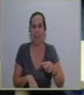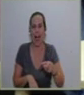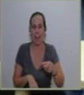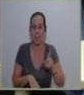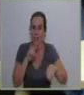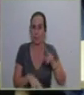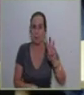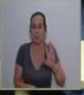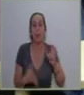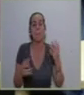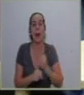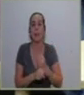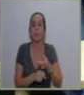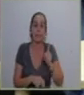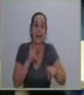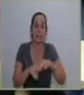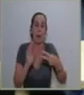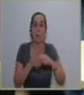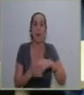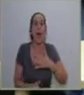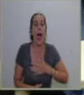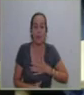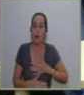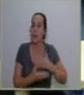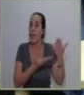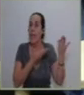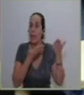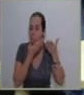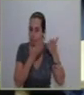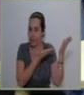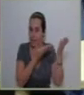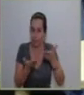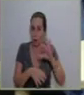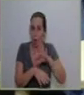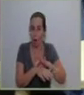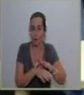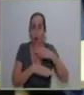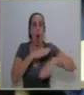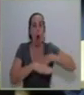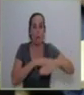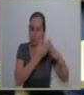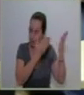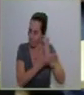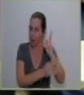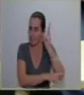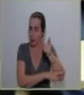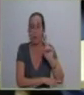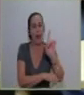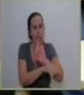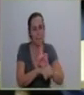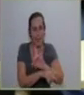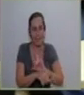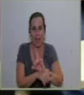בשלומית, טוב, אבל אין מה לעשות, חייבים לטפל בתוכנית. אנחנו הזמנו לסיור רפואי, אל תדאגו. כן, חובש! הוא הוזמן, אבל